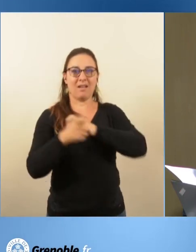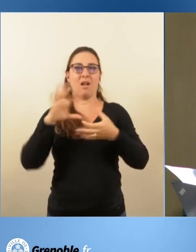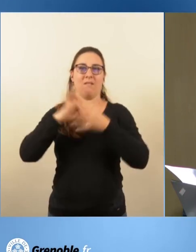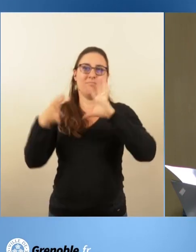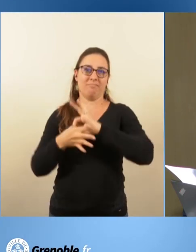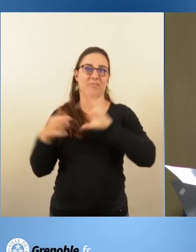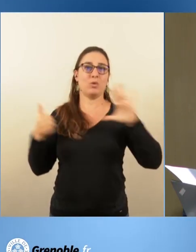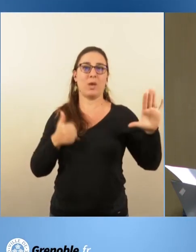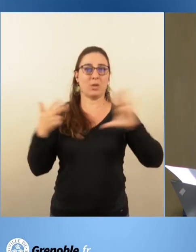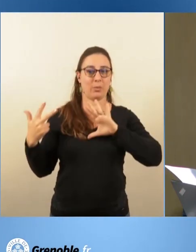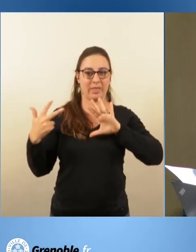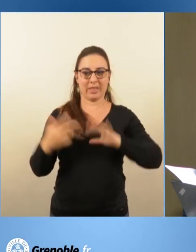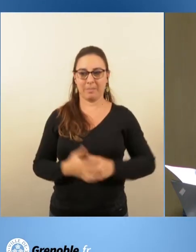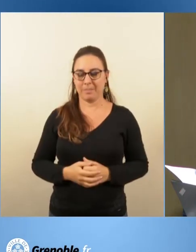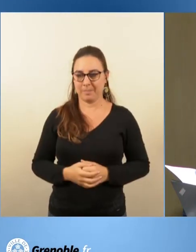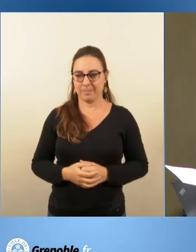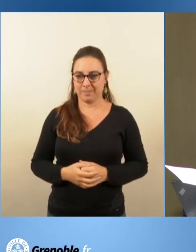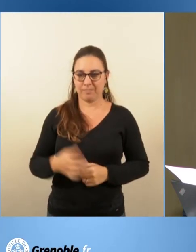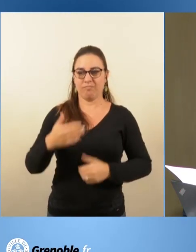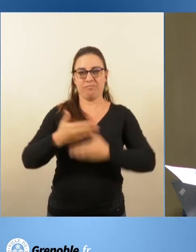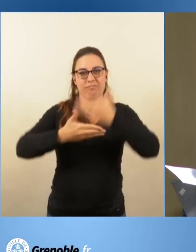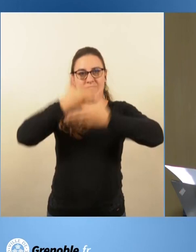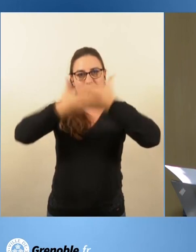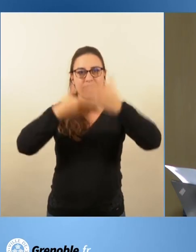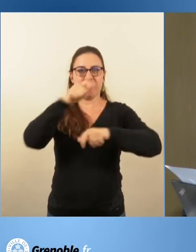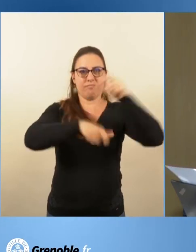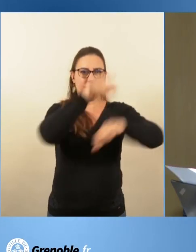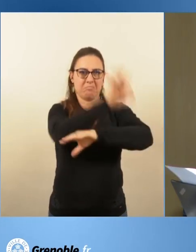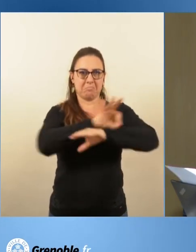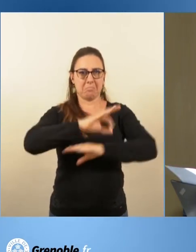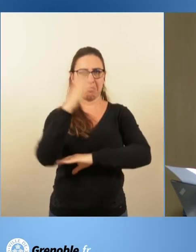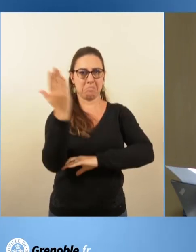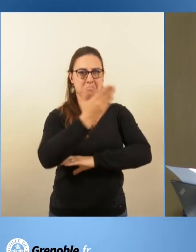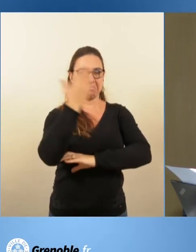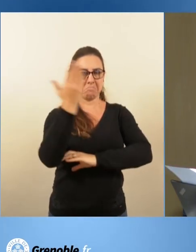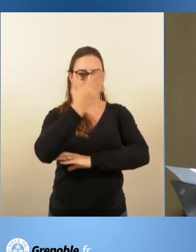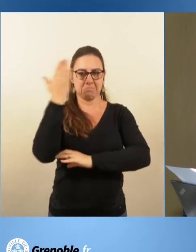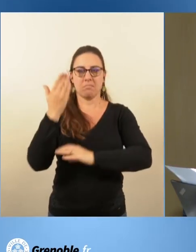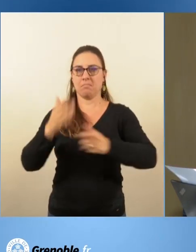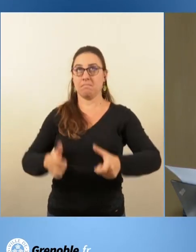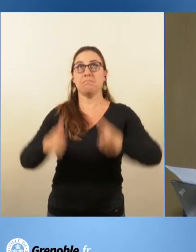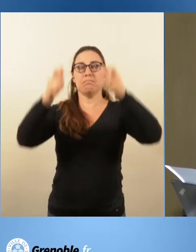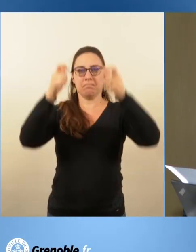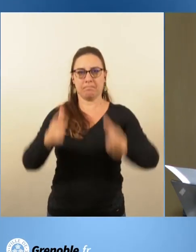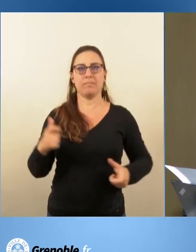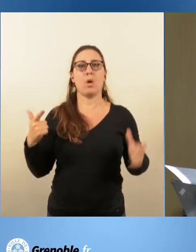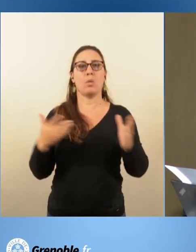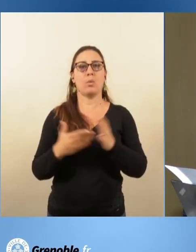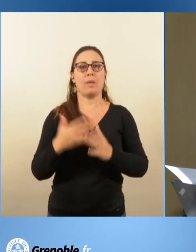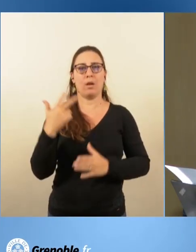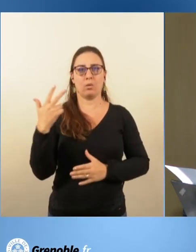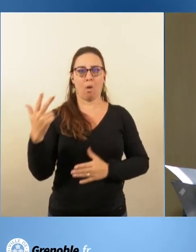1968 conçu et réalisé par des architectes de Renault il a en 2003 était